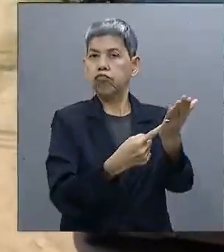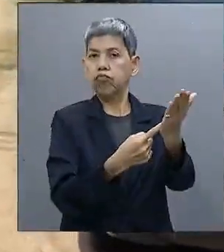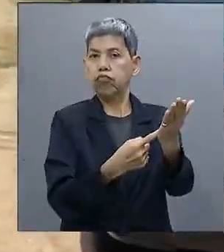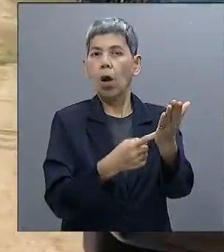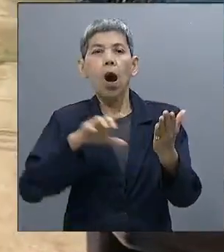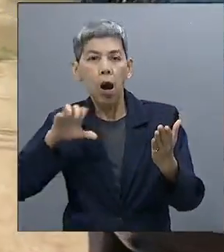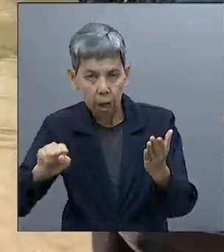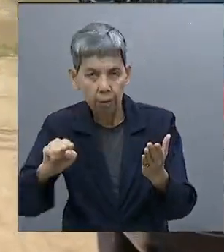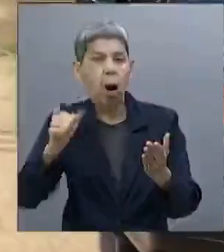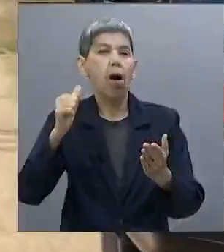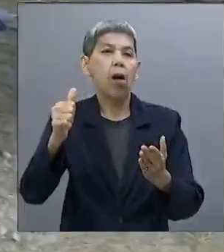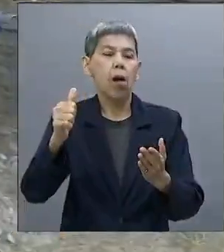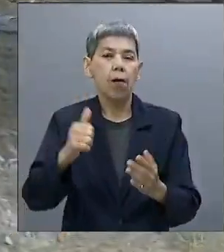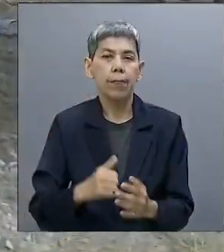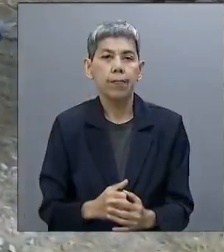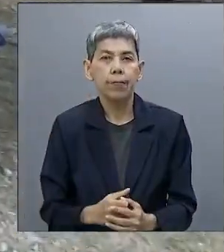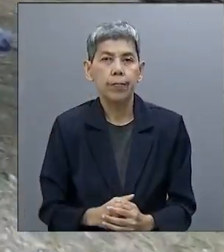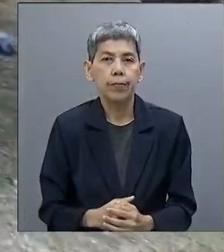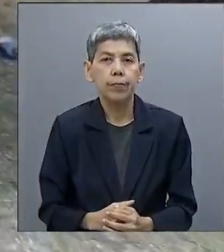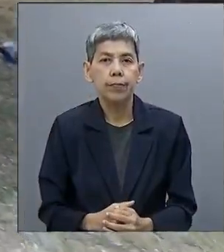หมายจับได้ในที่สุดค่ะ